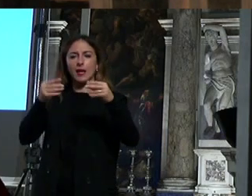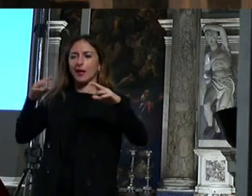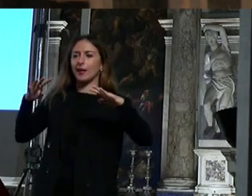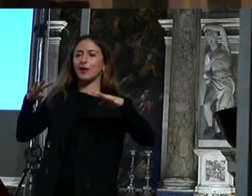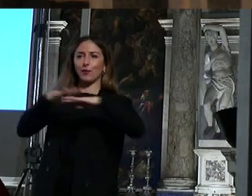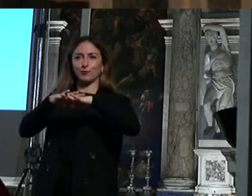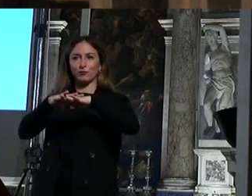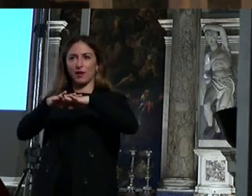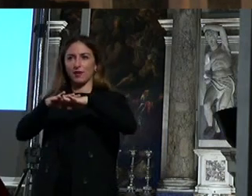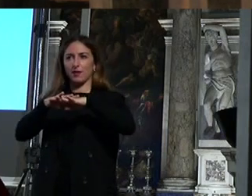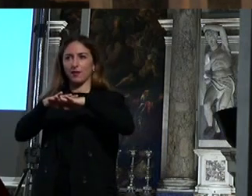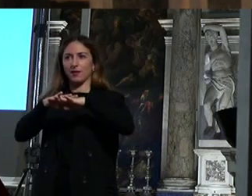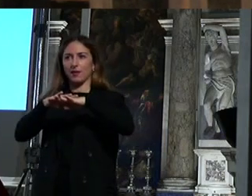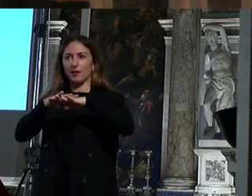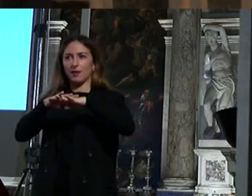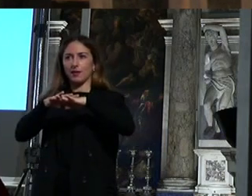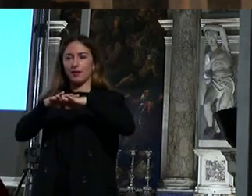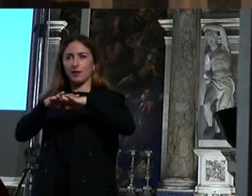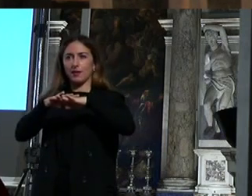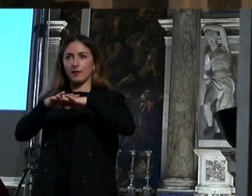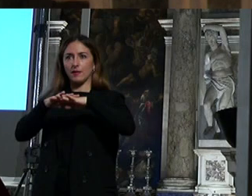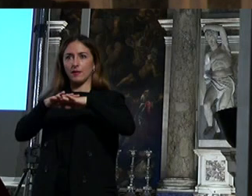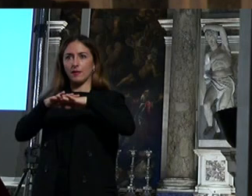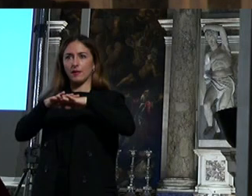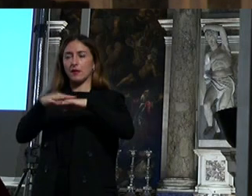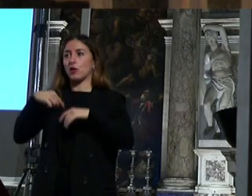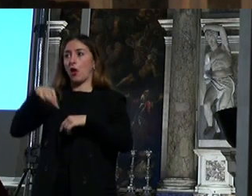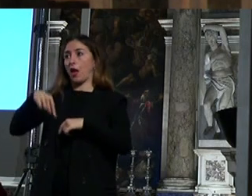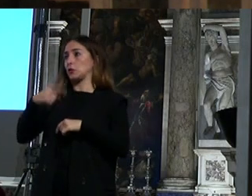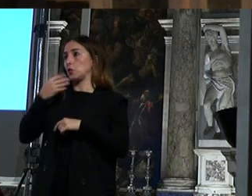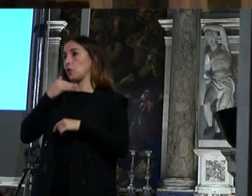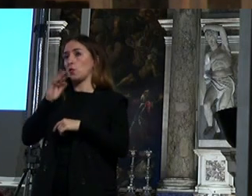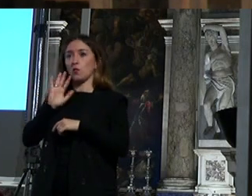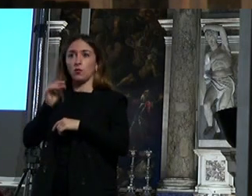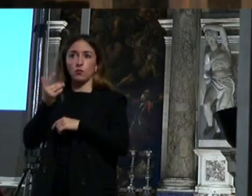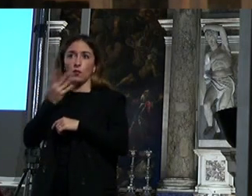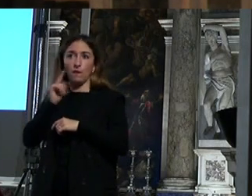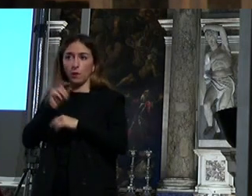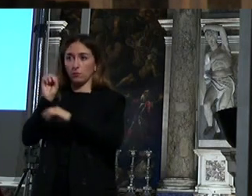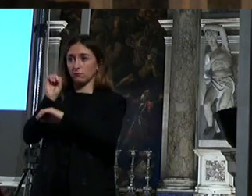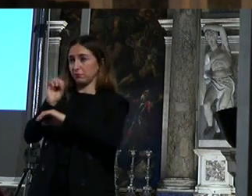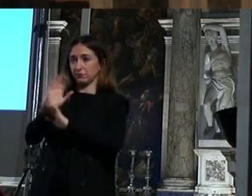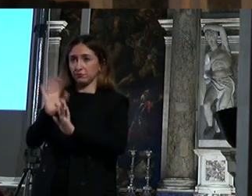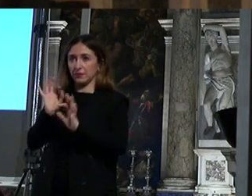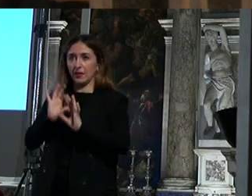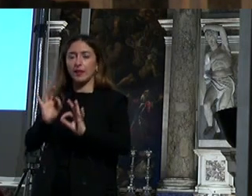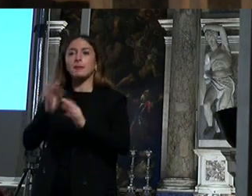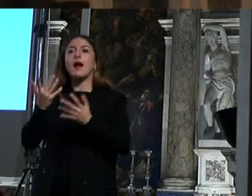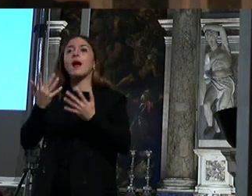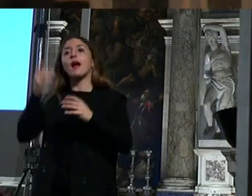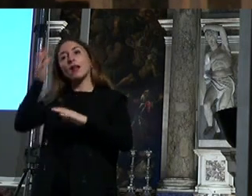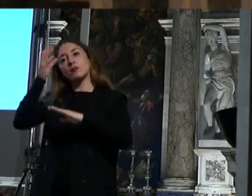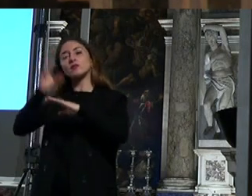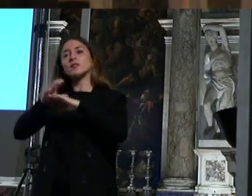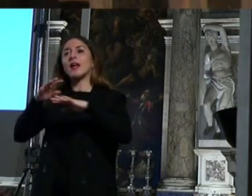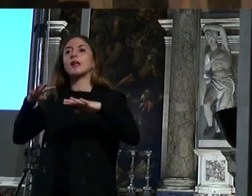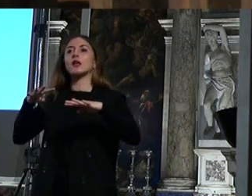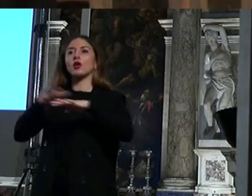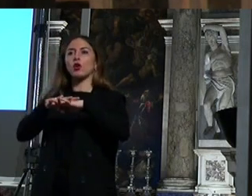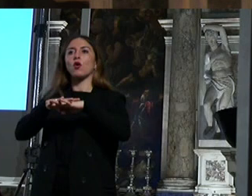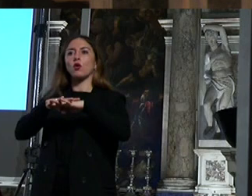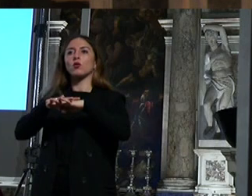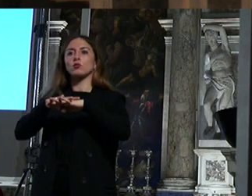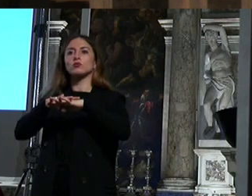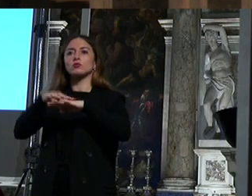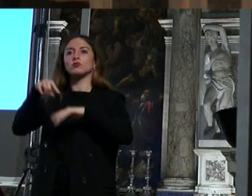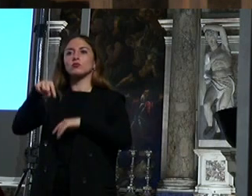è una dimensione che, non voglio dare lezioni a chi ne sa ben più di me, ma una dimensione di incroci di civiltà che può, un'altra dimensione di incroci che